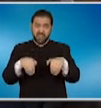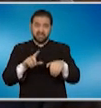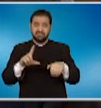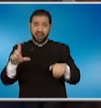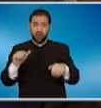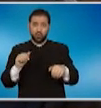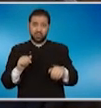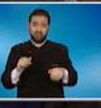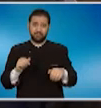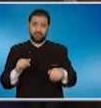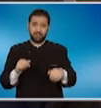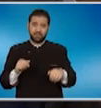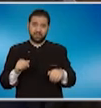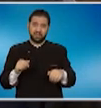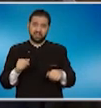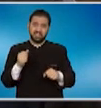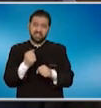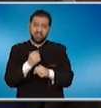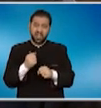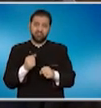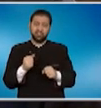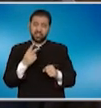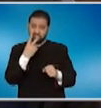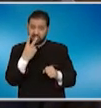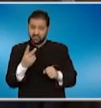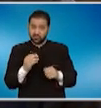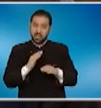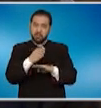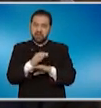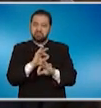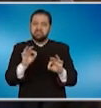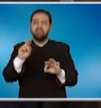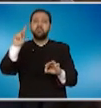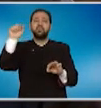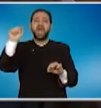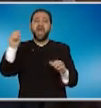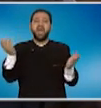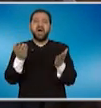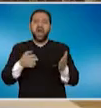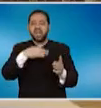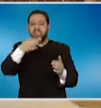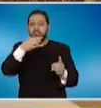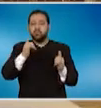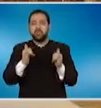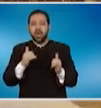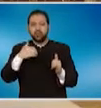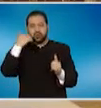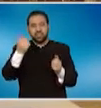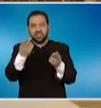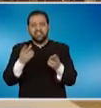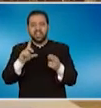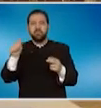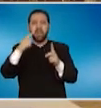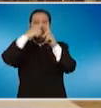apartenenței noastre. Și se face atât de accesibil încât prin simplul da pe care îl rostim atunci când venim